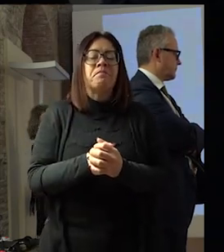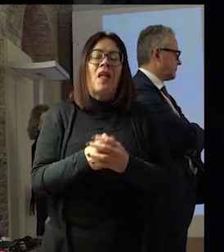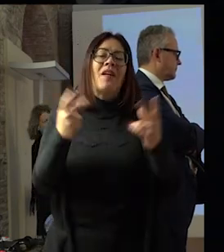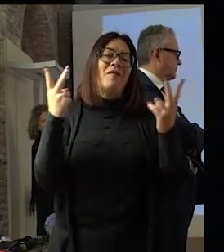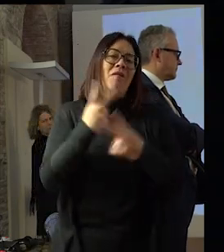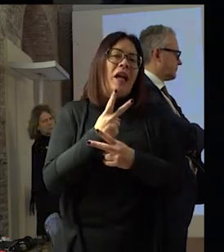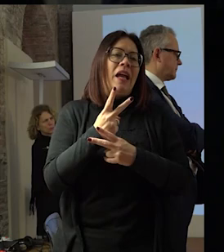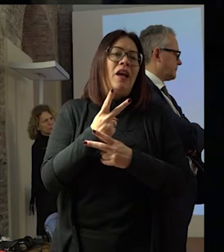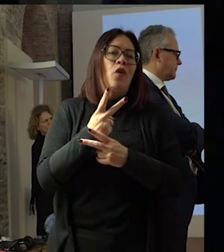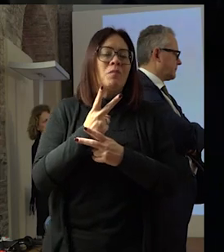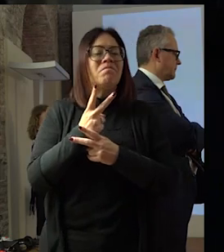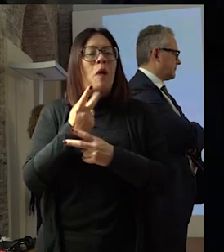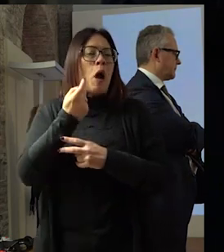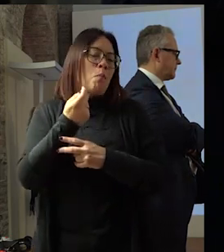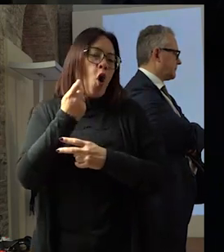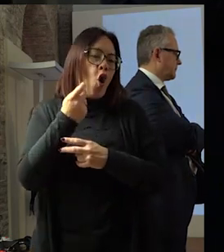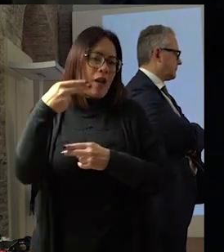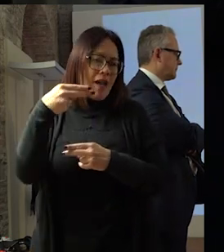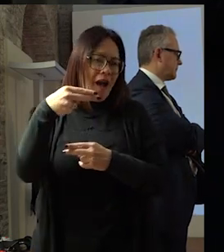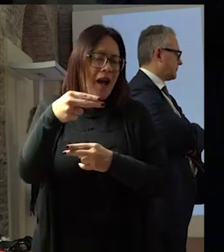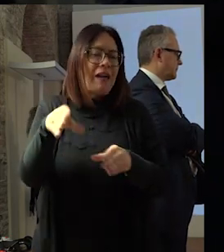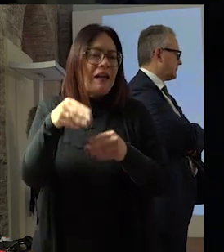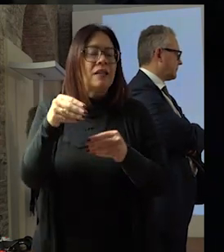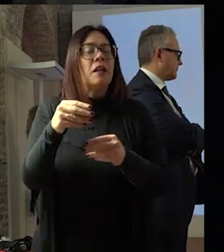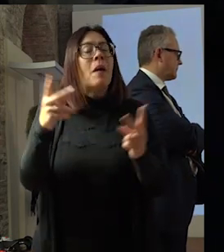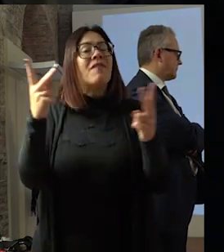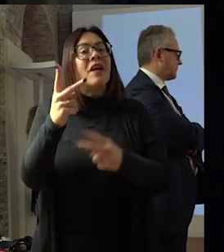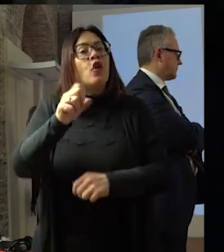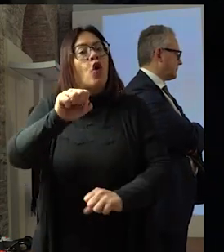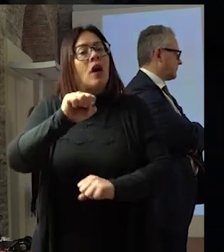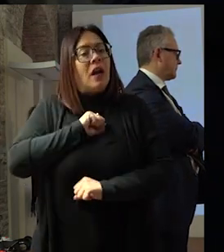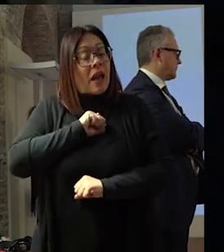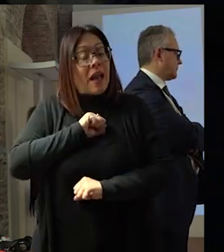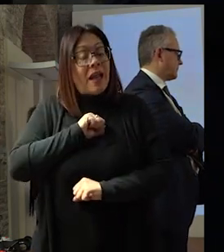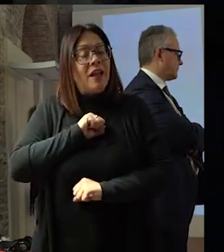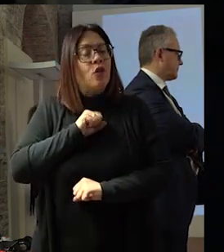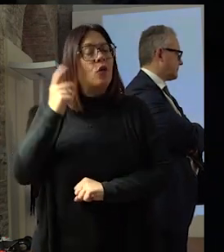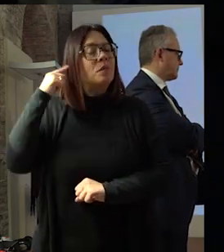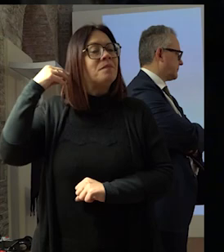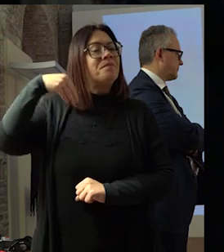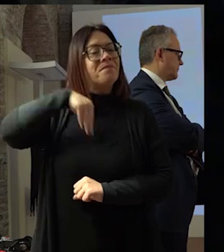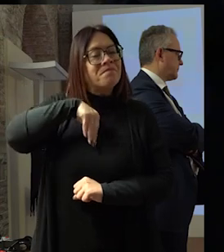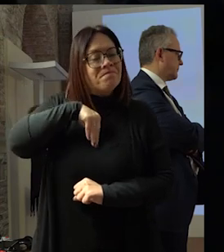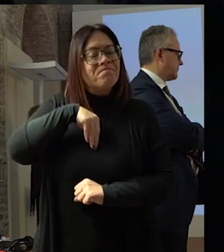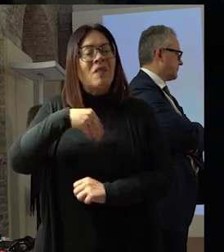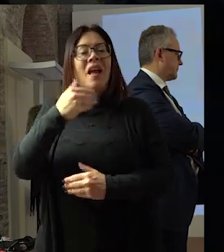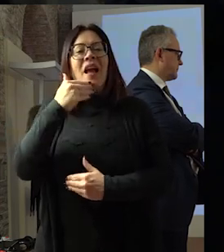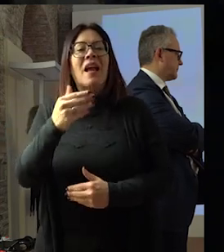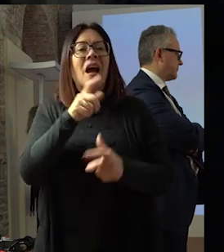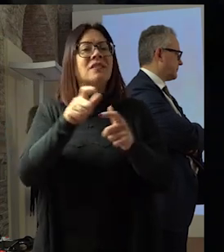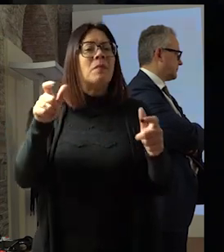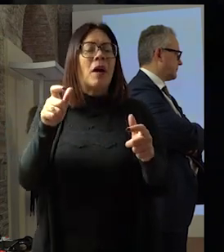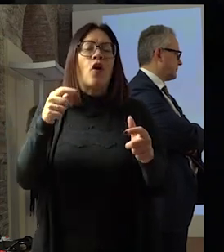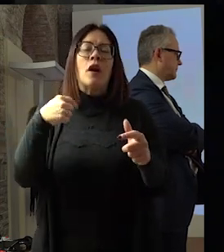questo sistema. Però ecco, quello che credo è che sento di essere attraverso le vostre parole sulla strada giusta.